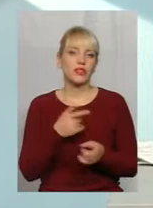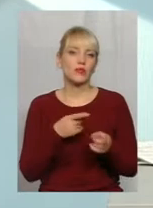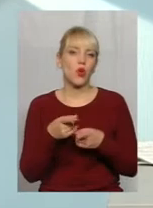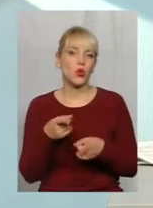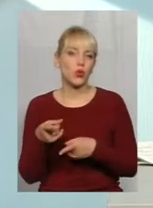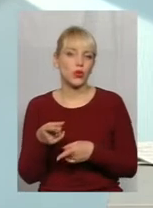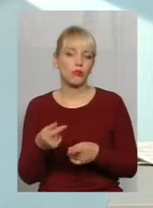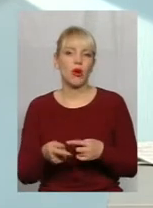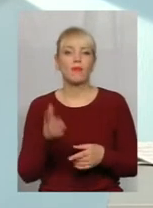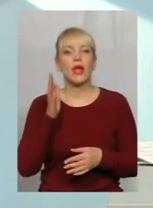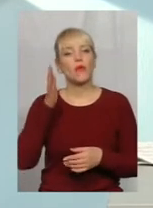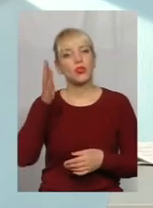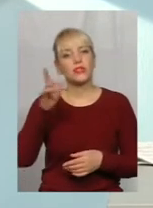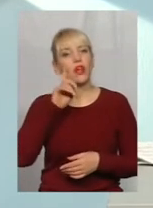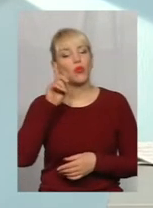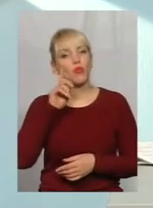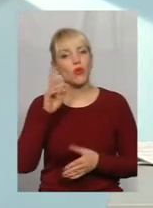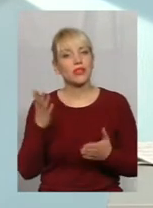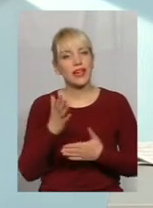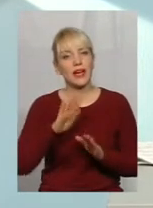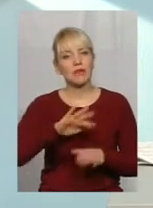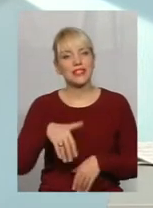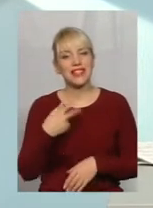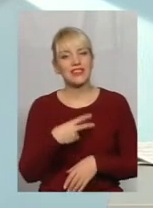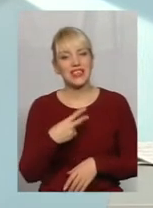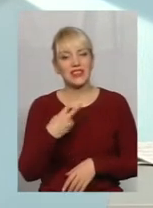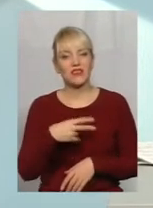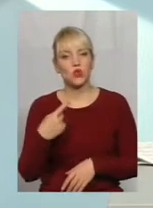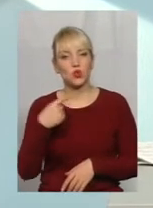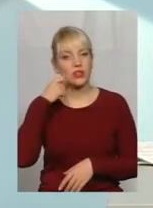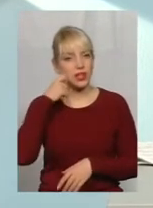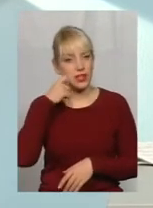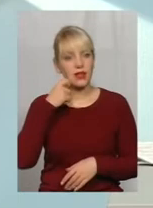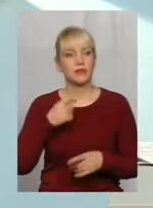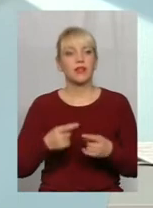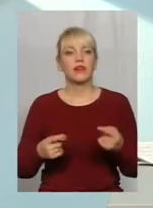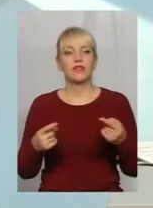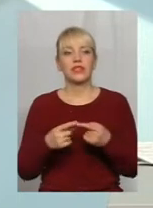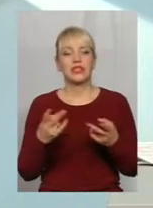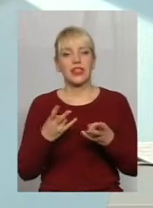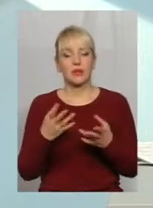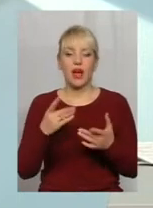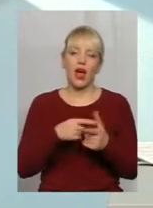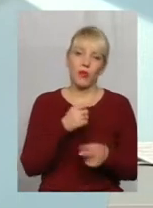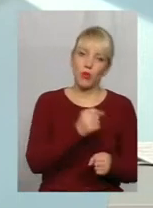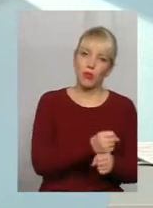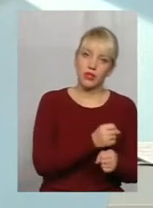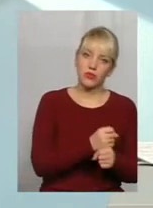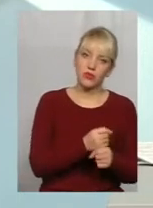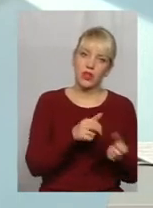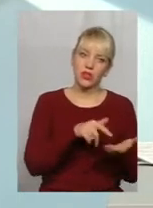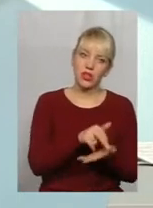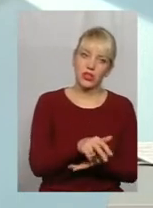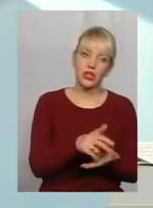потенціальну молодь, яка після 20-21 рік визначатися. Її треба або працювати, іти,